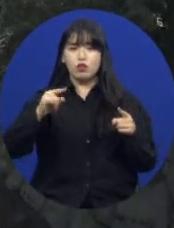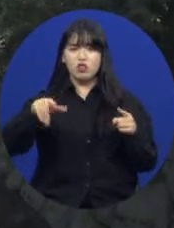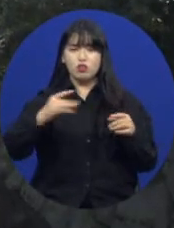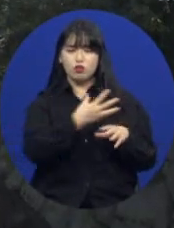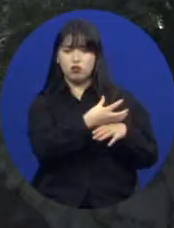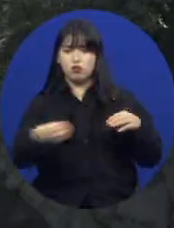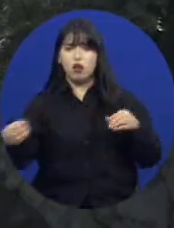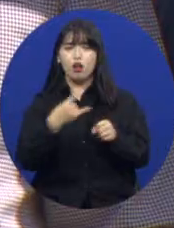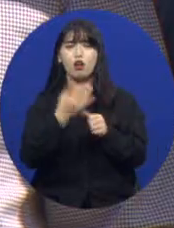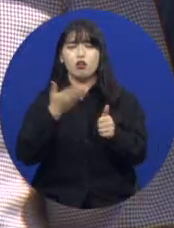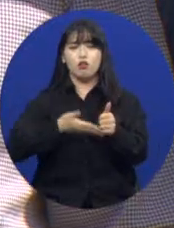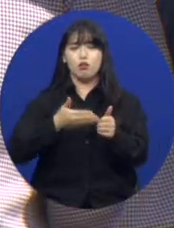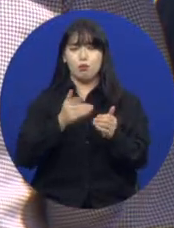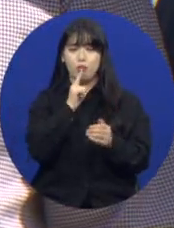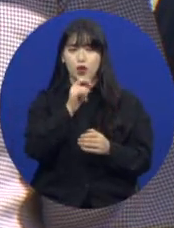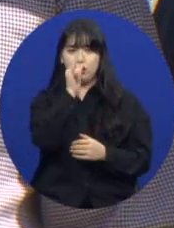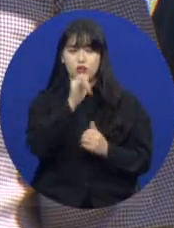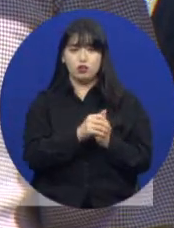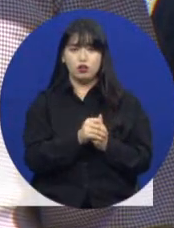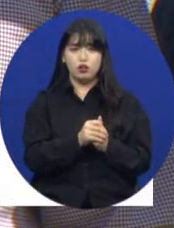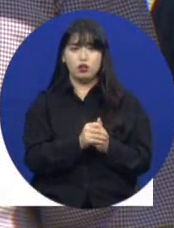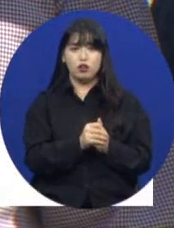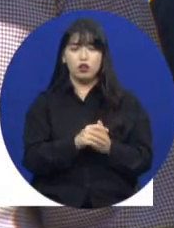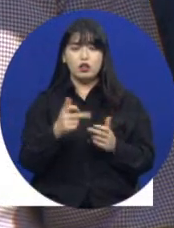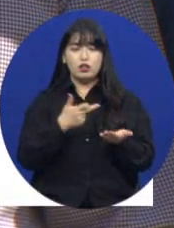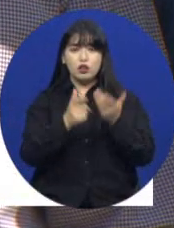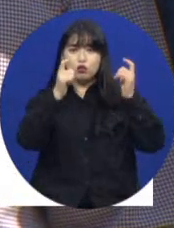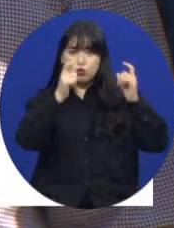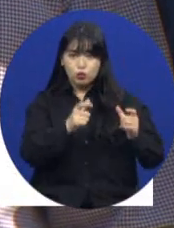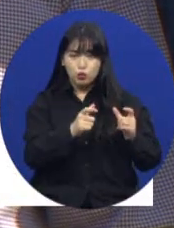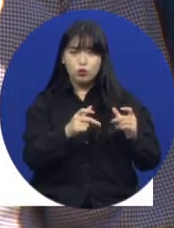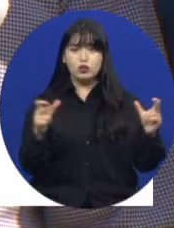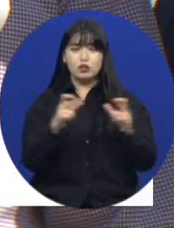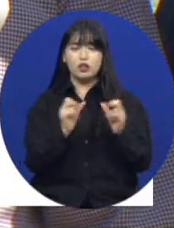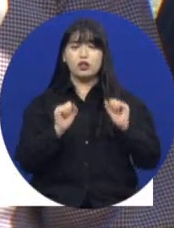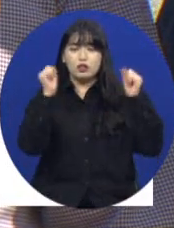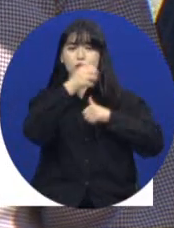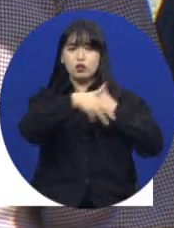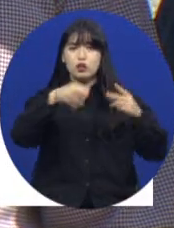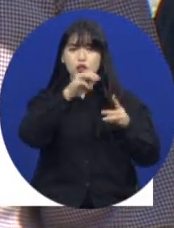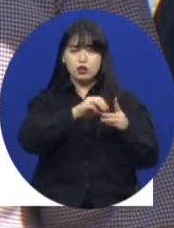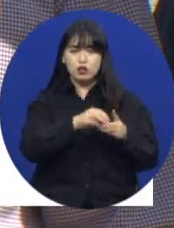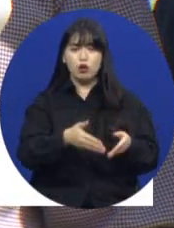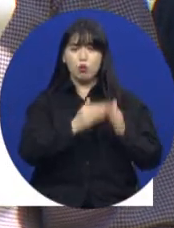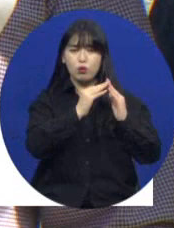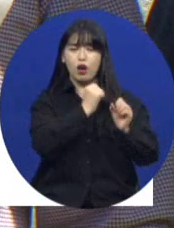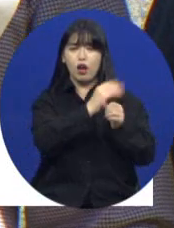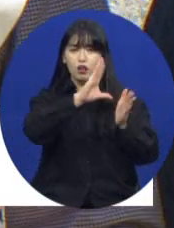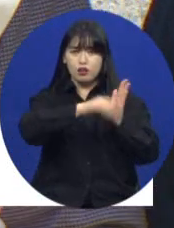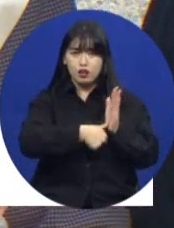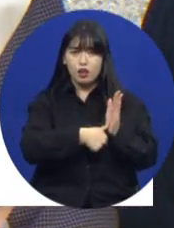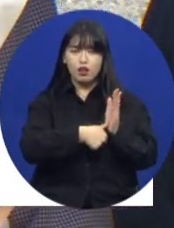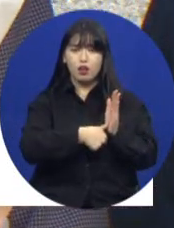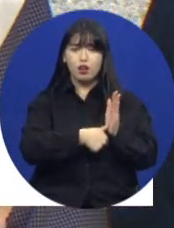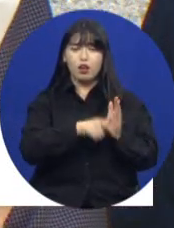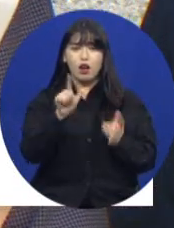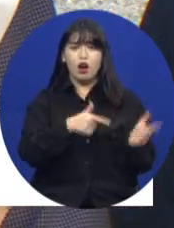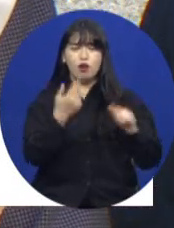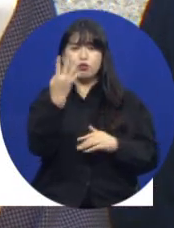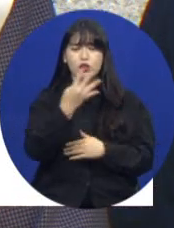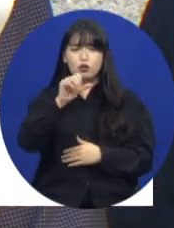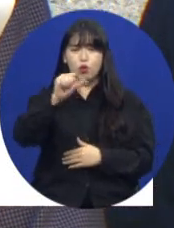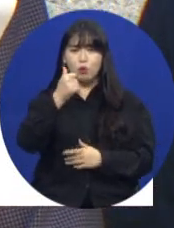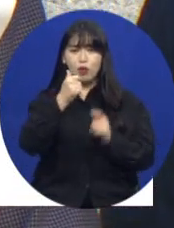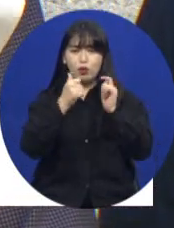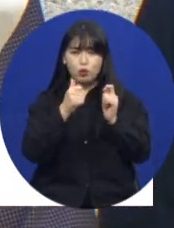흘려보내라고 요구했습니다. 제주도정은 장애인 스포츠센터 공사 당시 하루